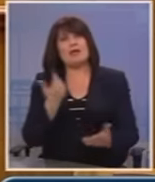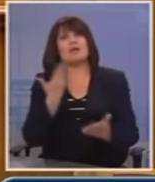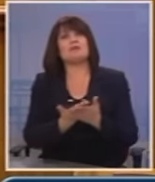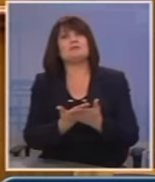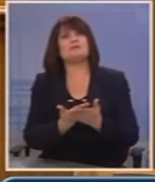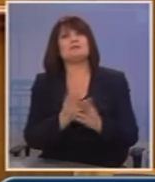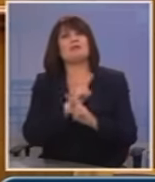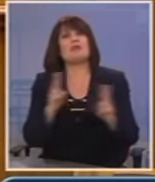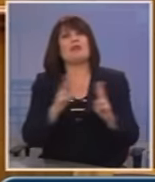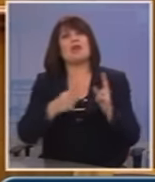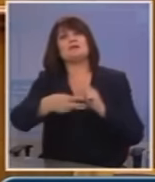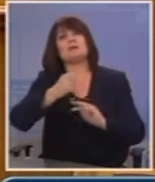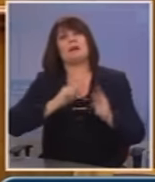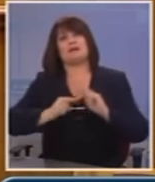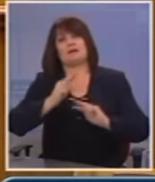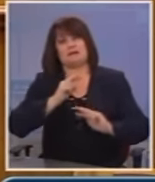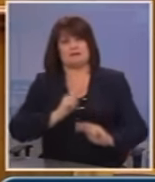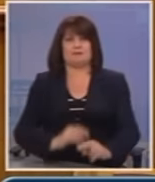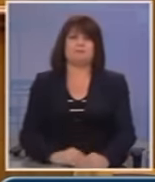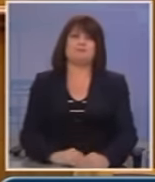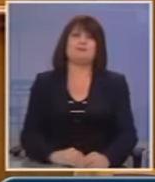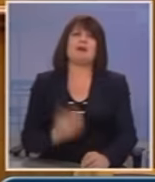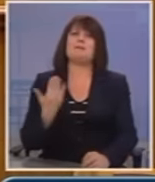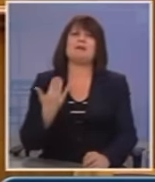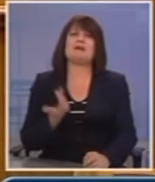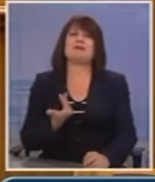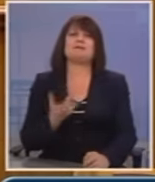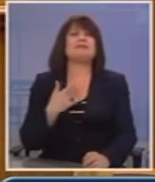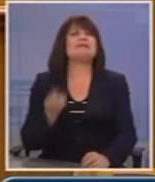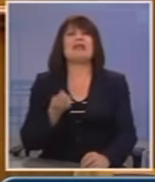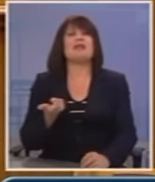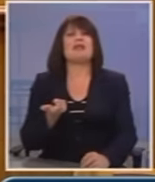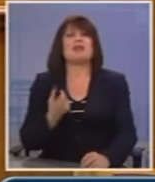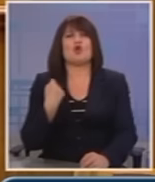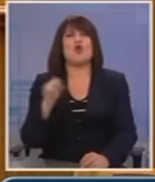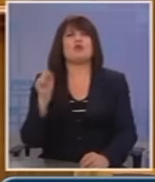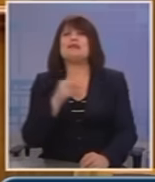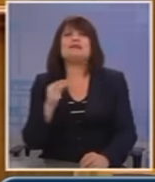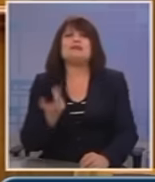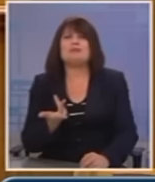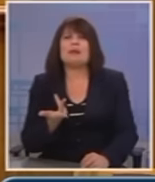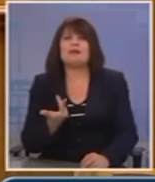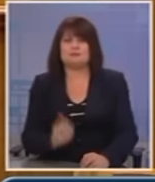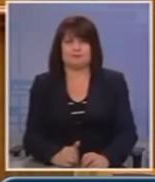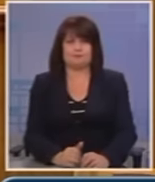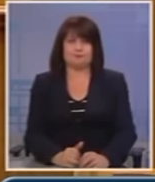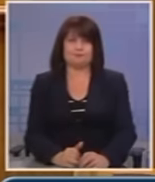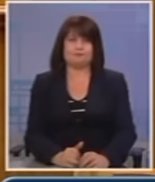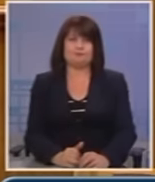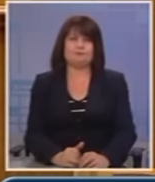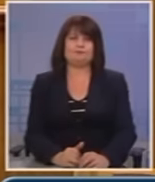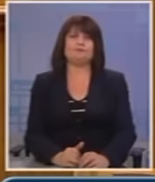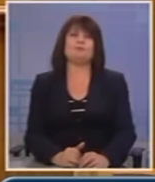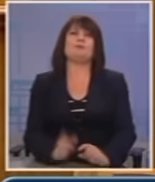ακόμα καθαρές απαντήσεις. Πριν απ' όλα, τι θα σημαίνει το όχι? Ποιος